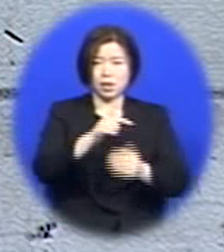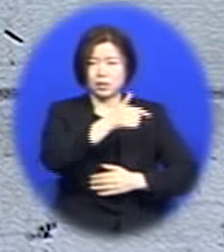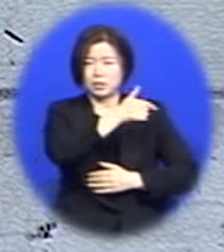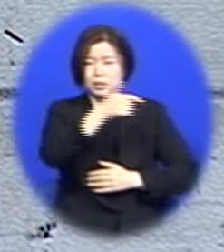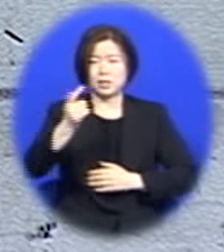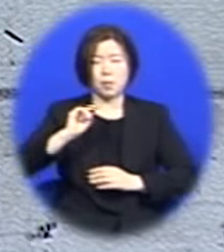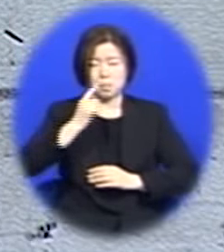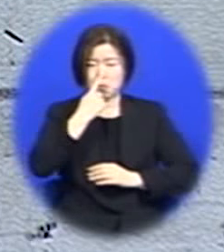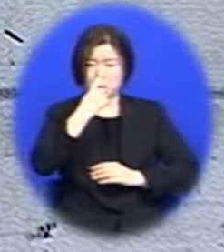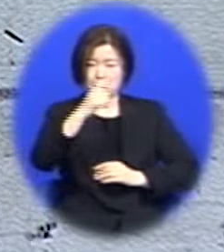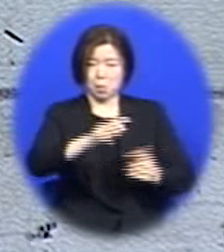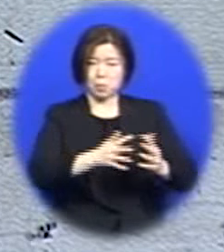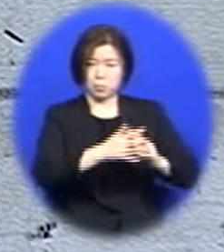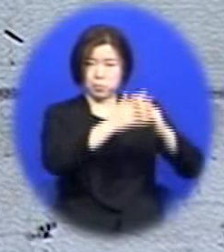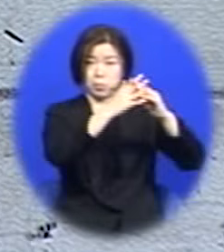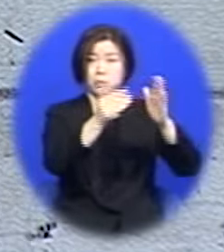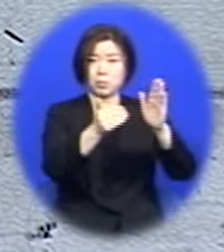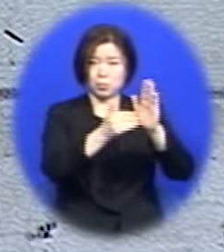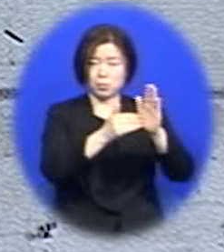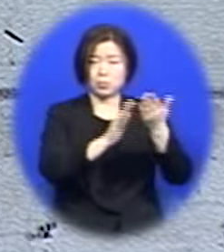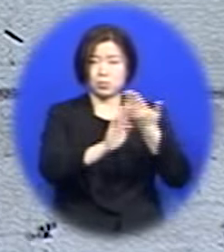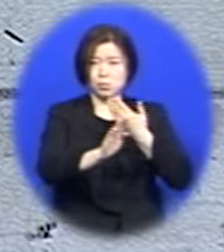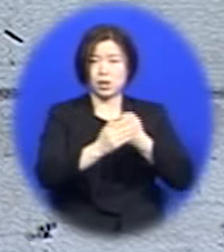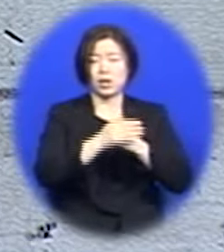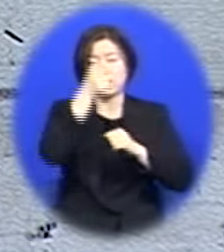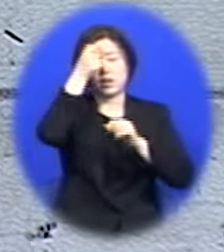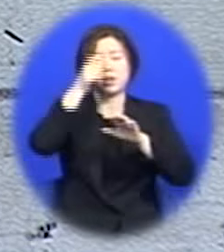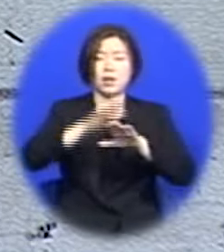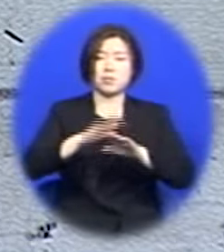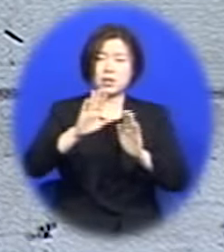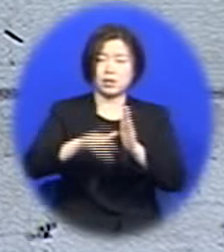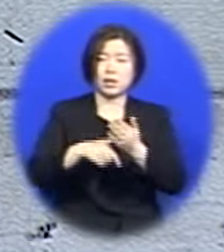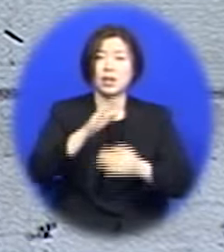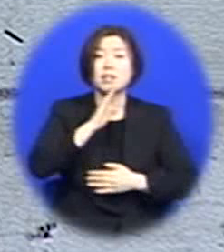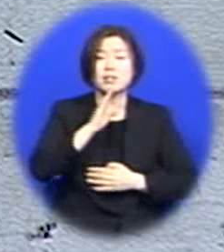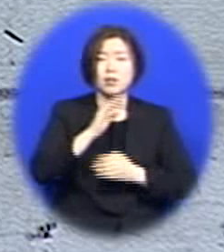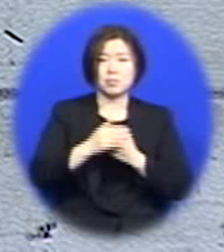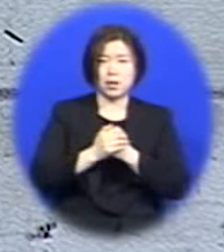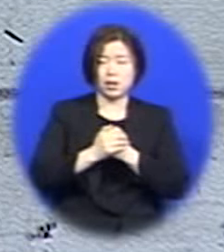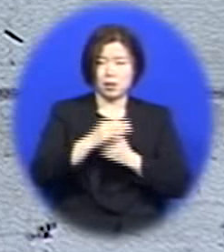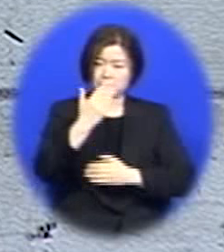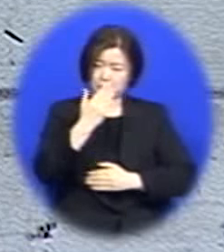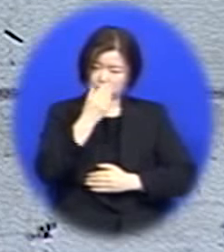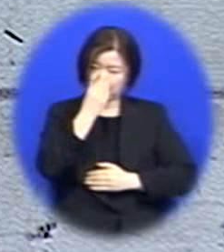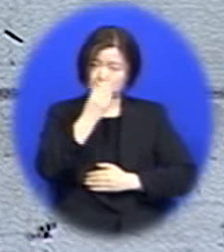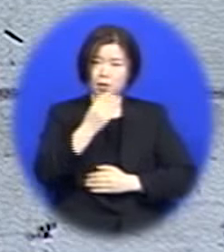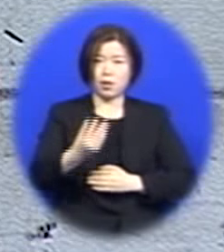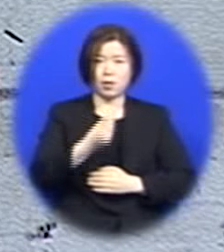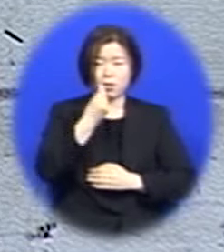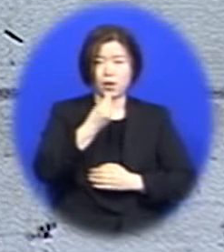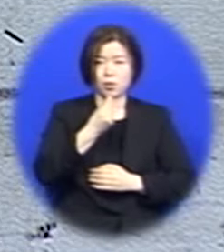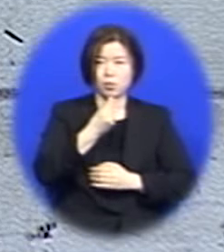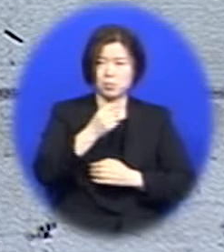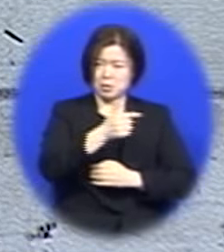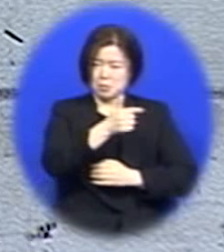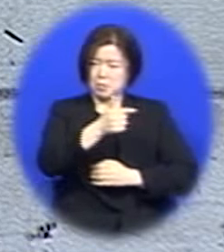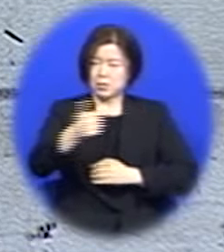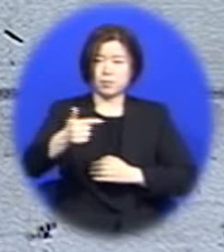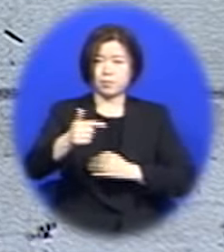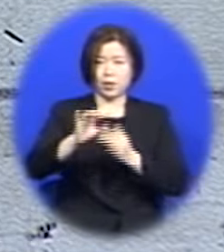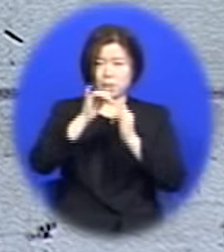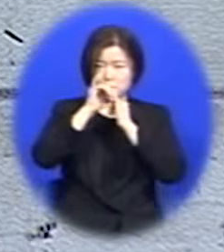짓고 그리고 예배 때 뭐 정말 경건하고 웅장하고